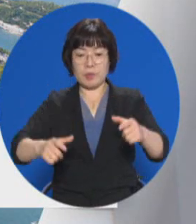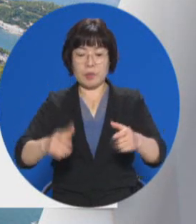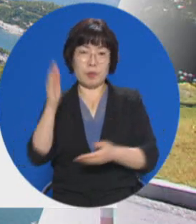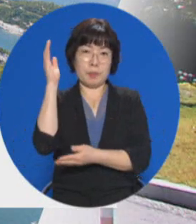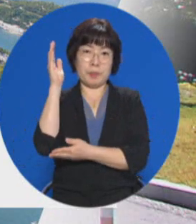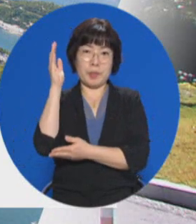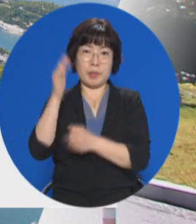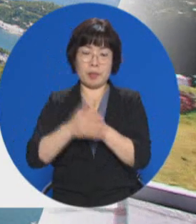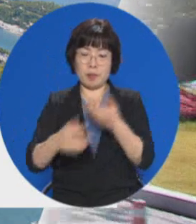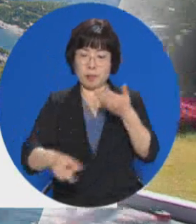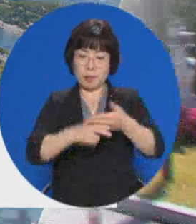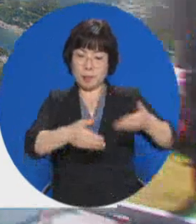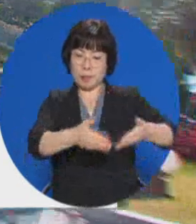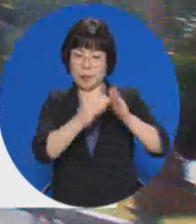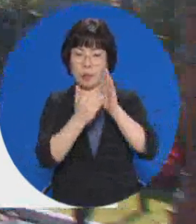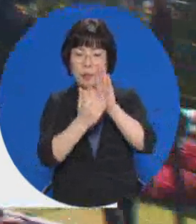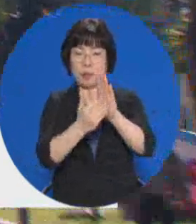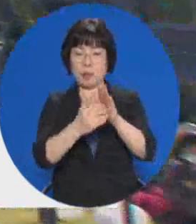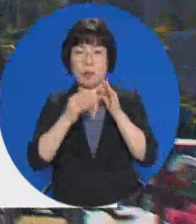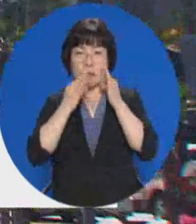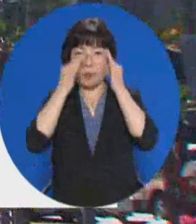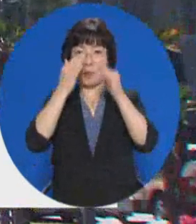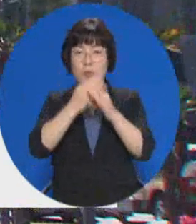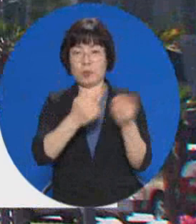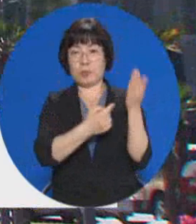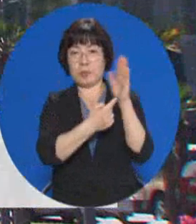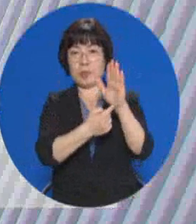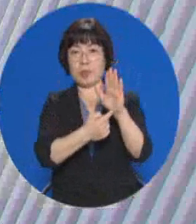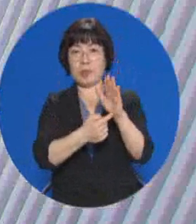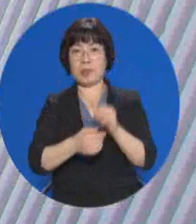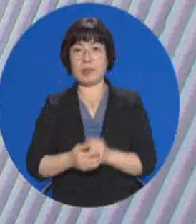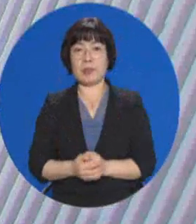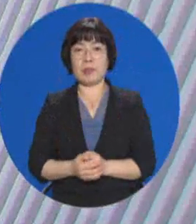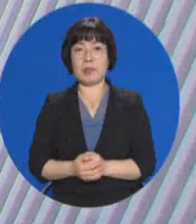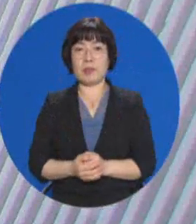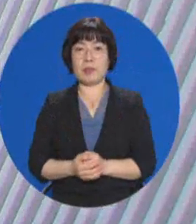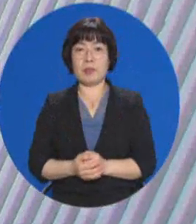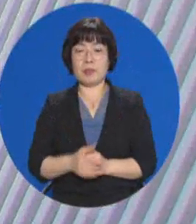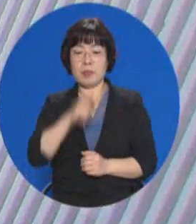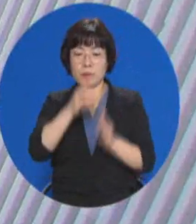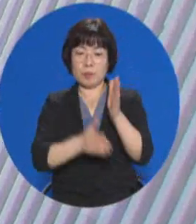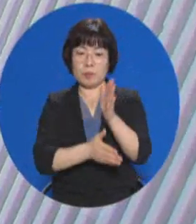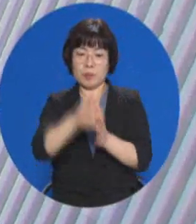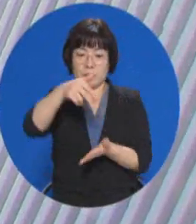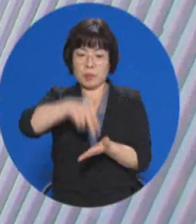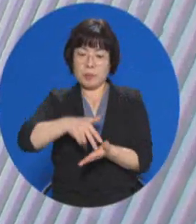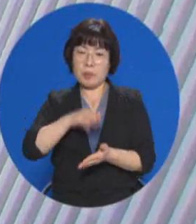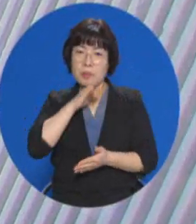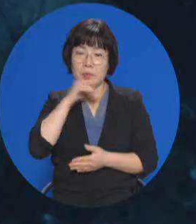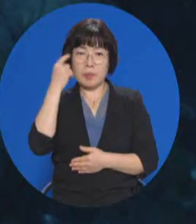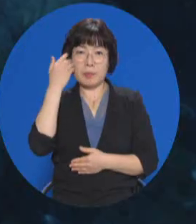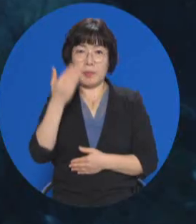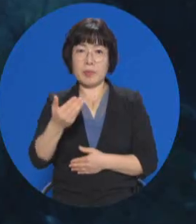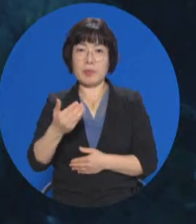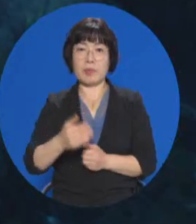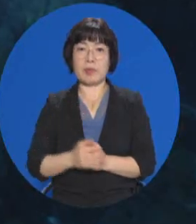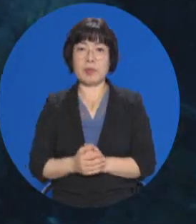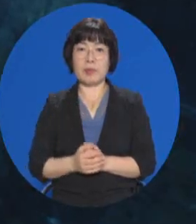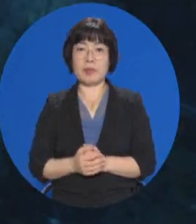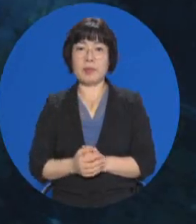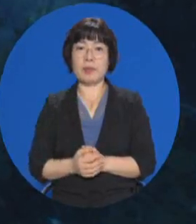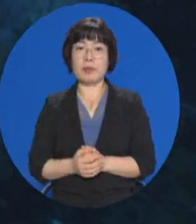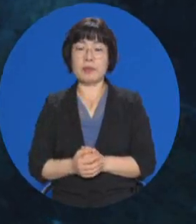언급하며 난개발 방지에 최선을 다해왔다고 밝혔습니다. 여수시 주장은 사실일까?